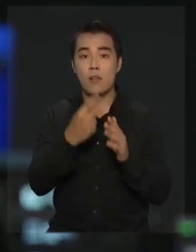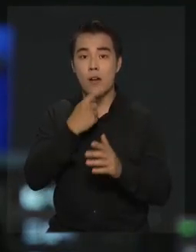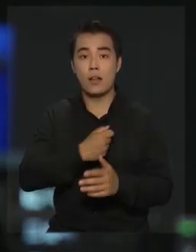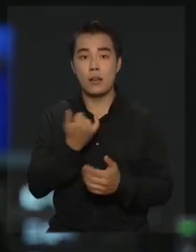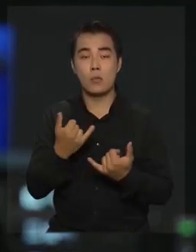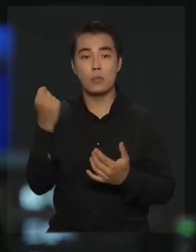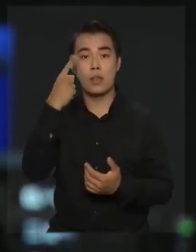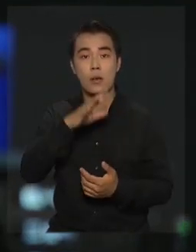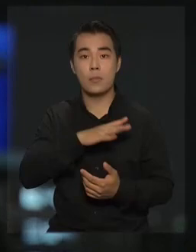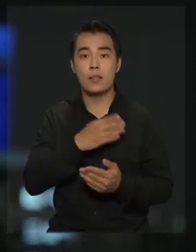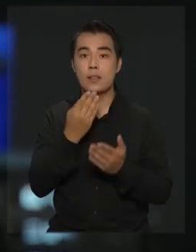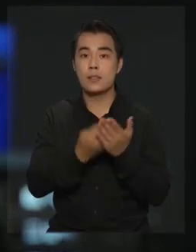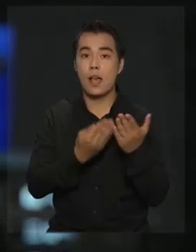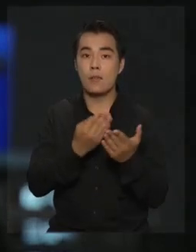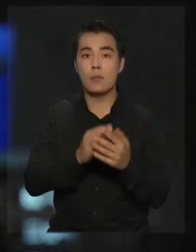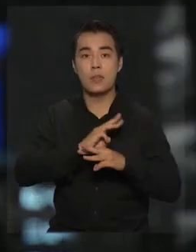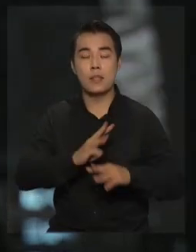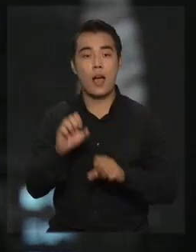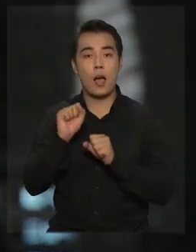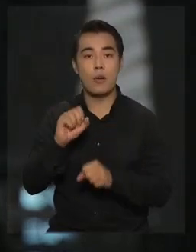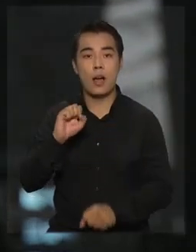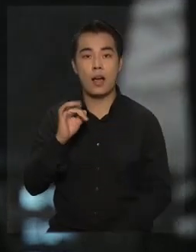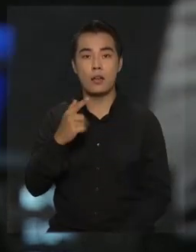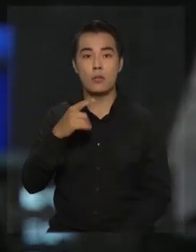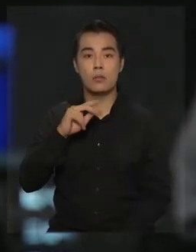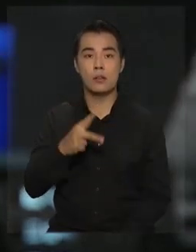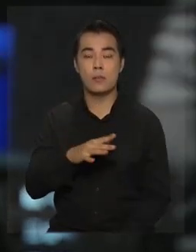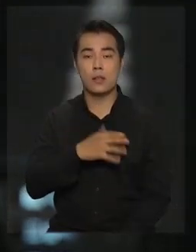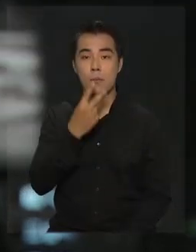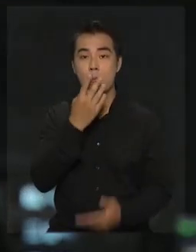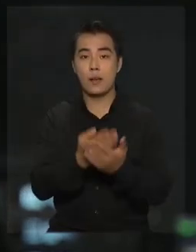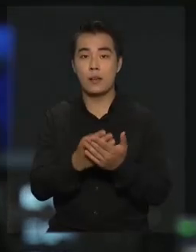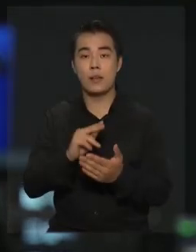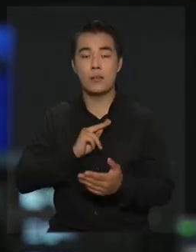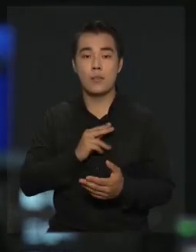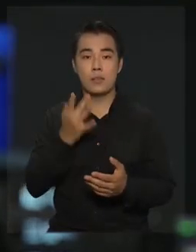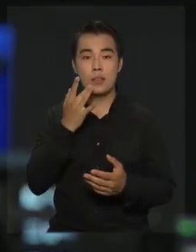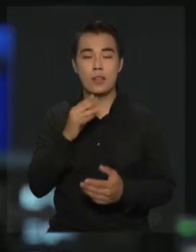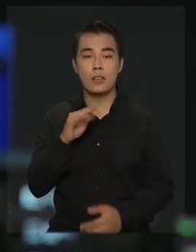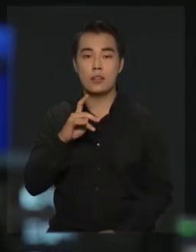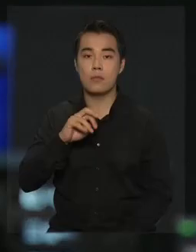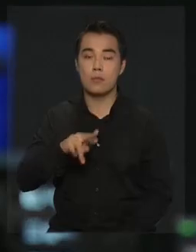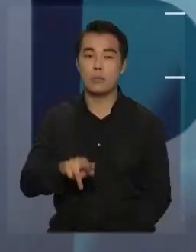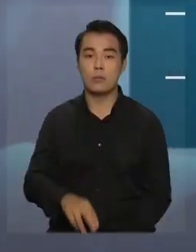мы узнали у советника министра обороны Айгуль Тулимбаевой. Наша постоянная рубрика «Интервью».